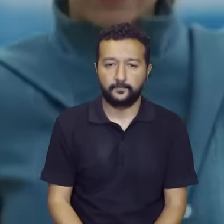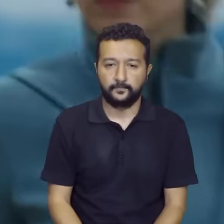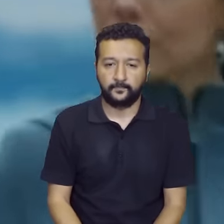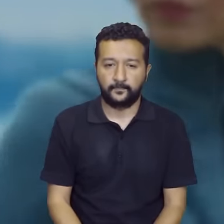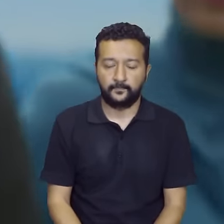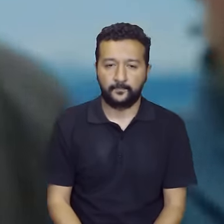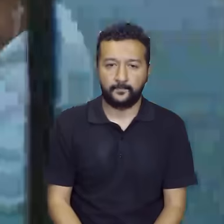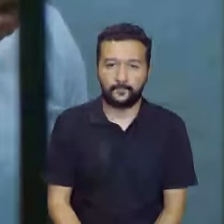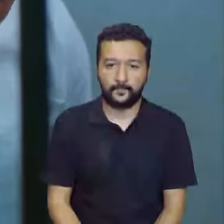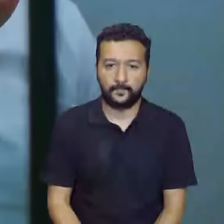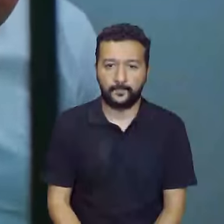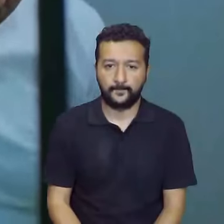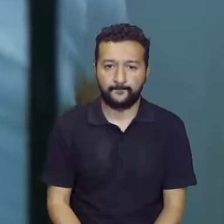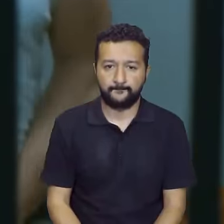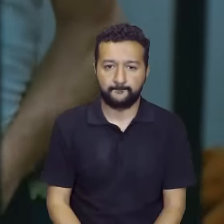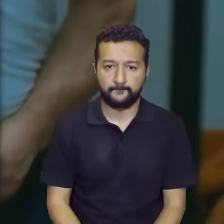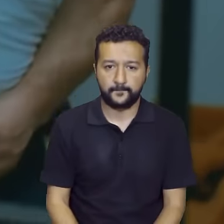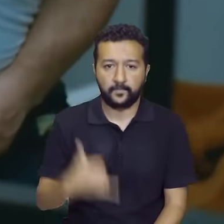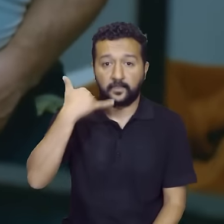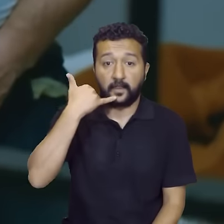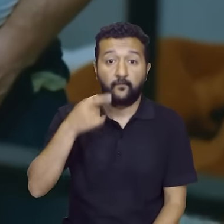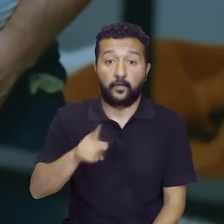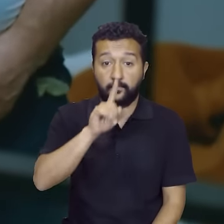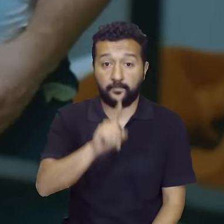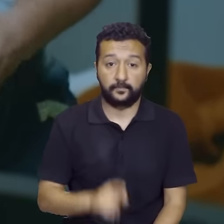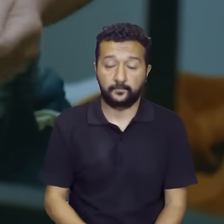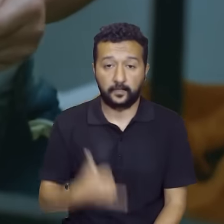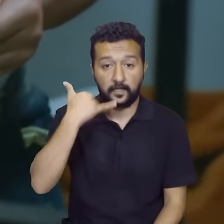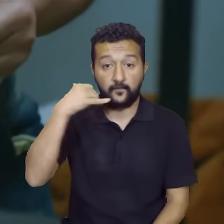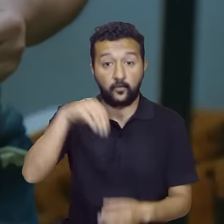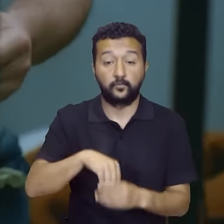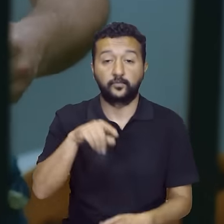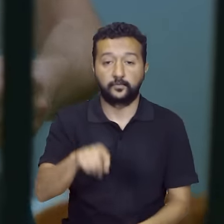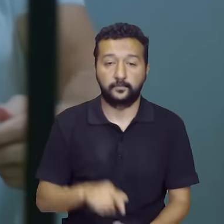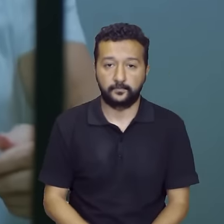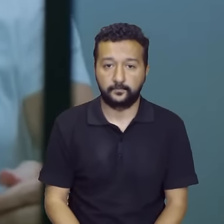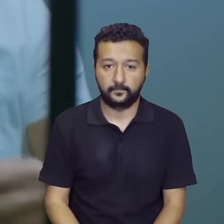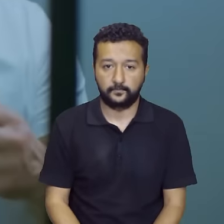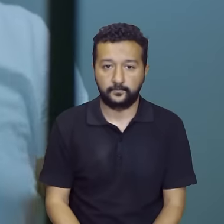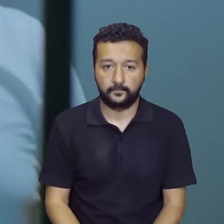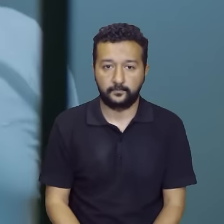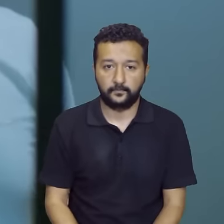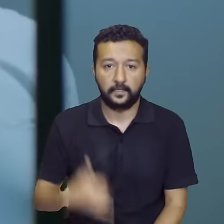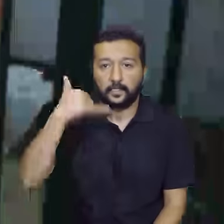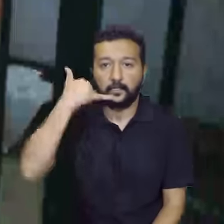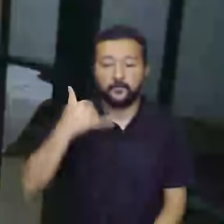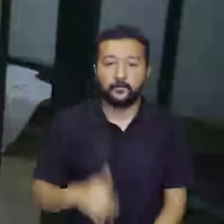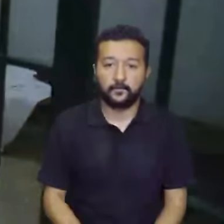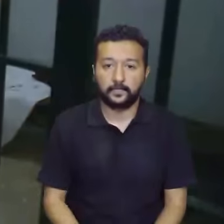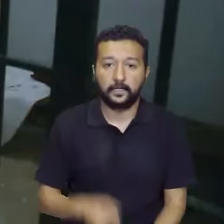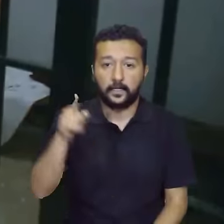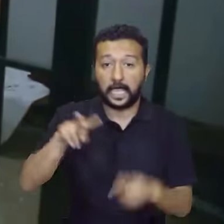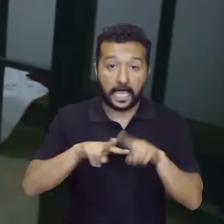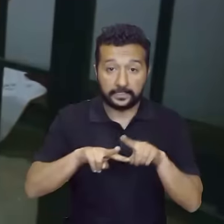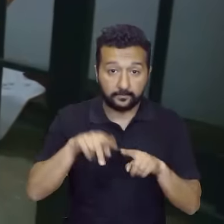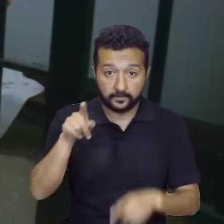adımlarla sahilden çıktılar. Telefon çalıyor. Nezarette. Telefonu da koymuş. Cebinden çıkardı. Alo?